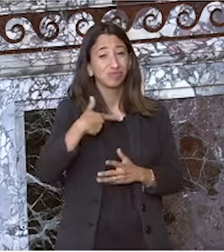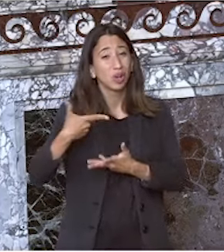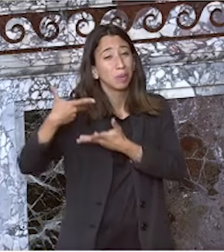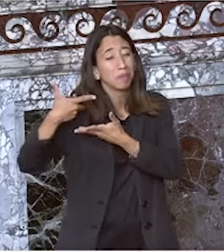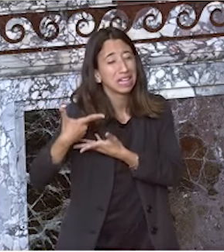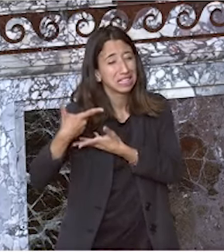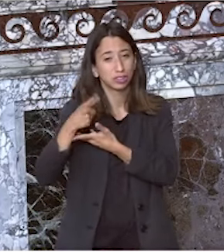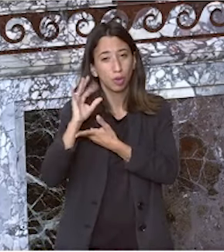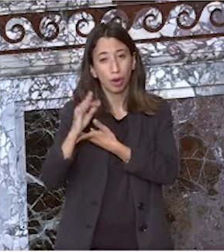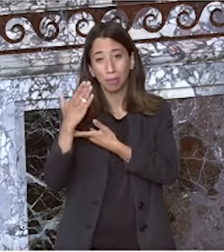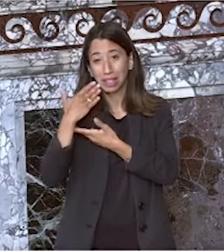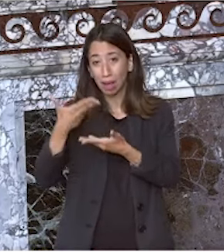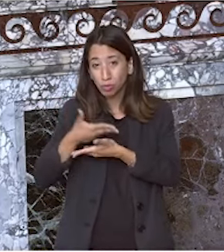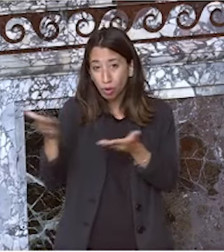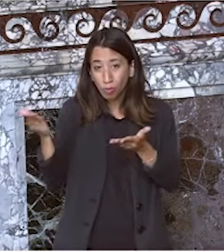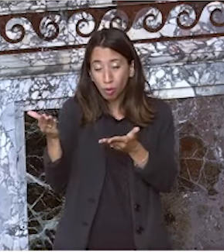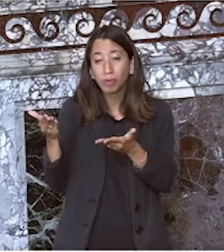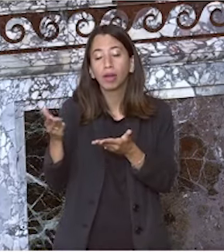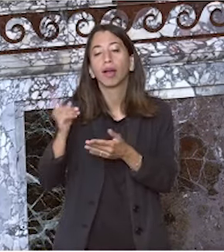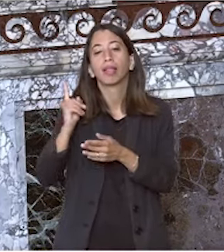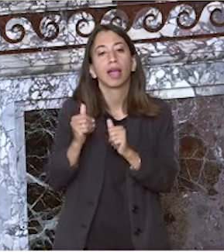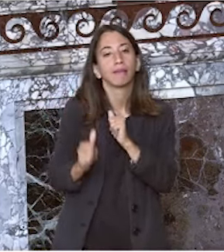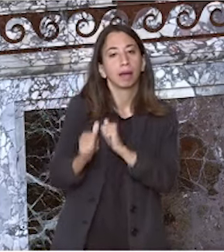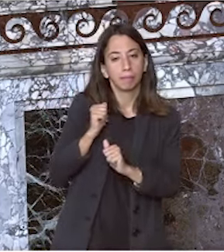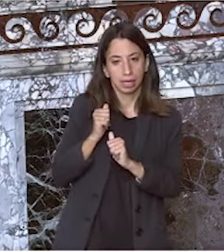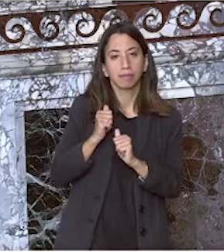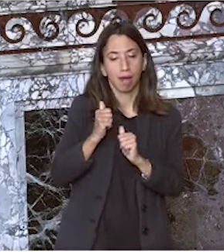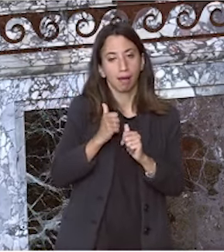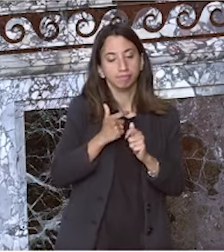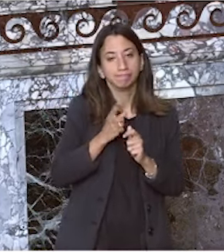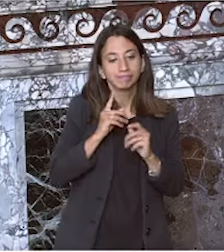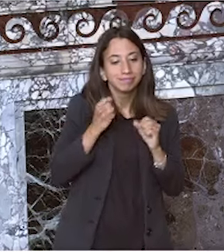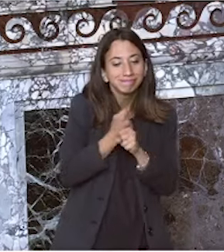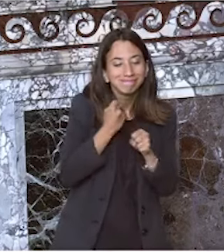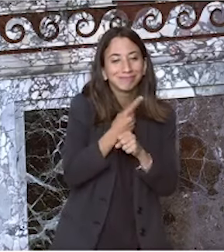del debito soltanto coniugando prudenza fiscale e crescita.